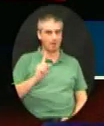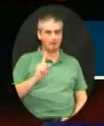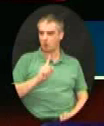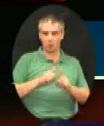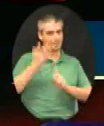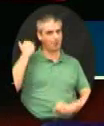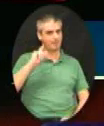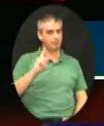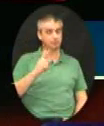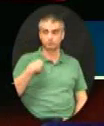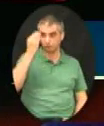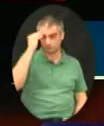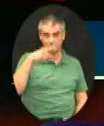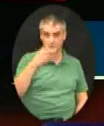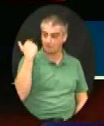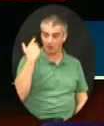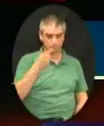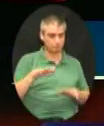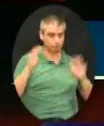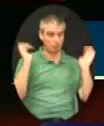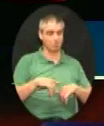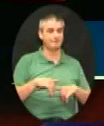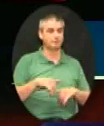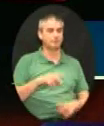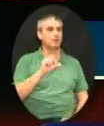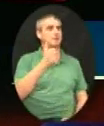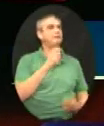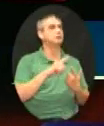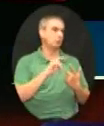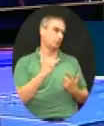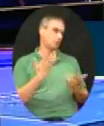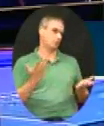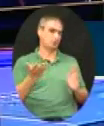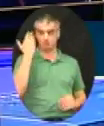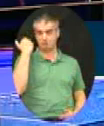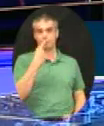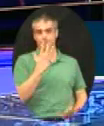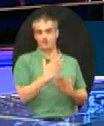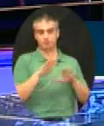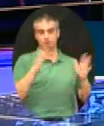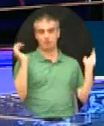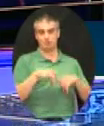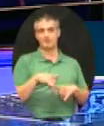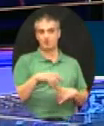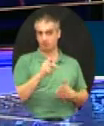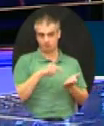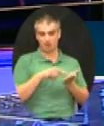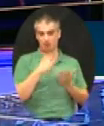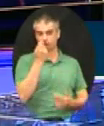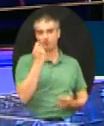לא כמו פעם. אני רוצה להזכיר לך... פעם היו מפילים ממשלות על דבר כזה. א', נכון, שפעם כבר נפלה ממשלה על הנושא של